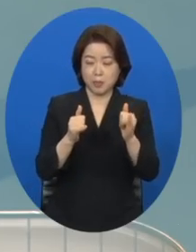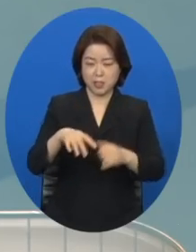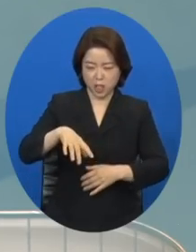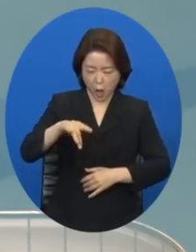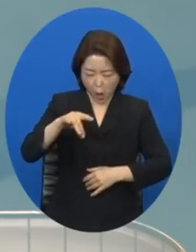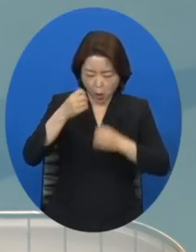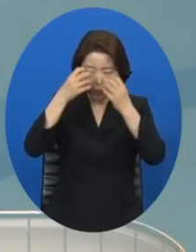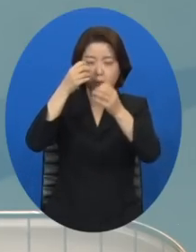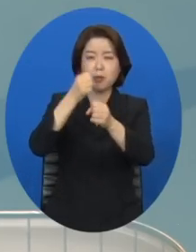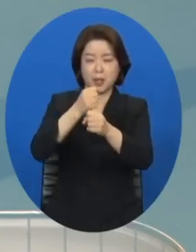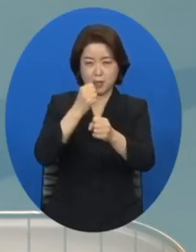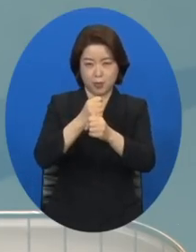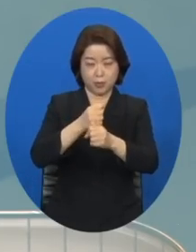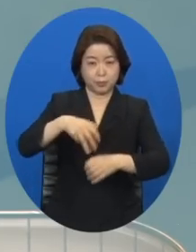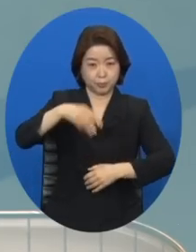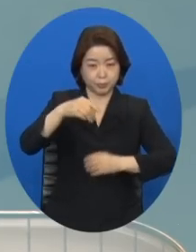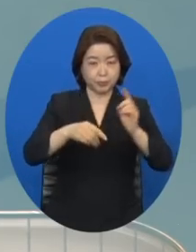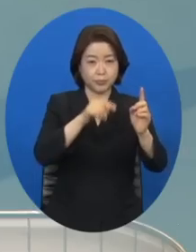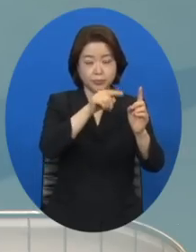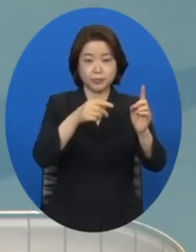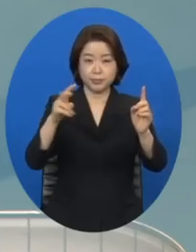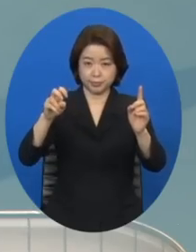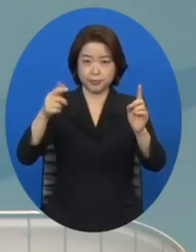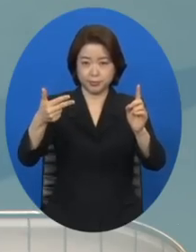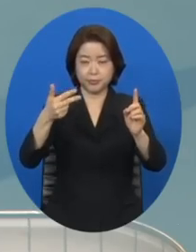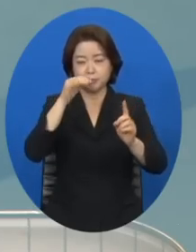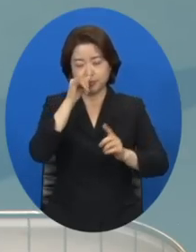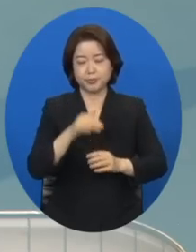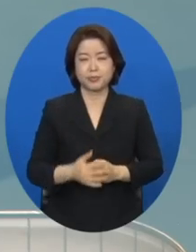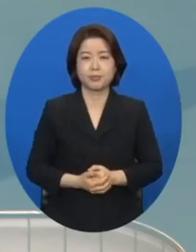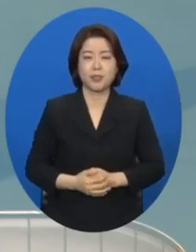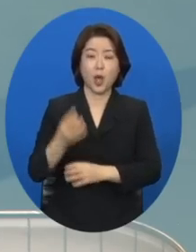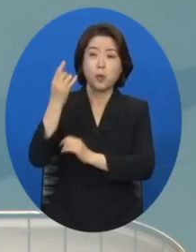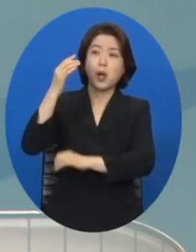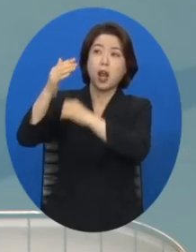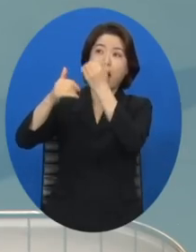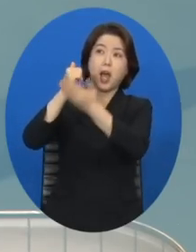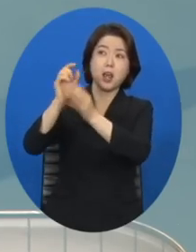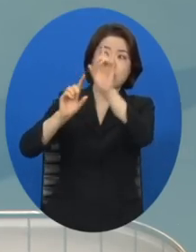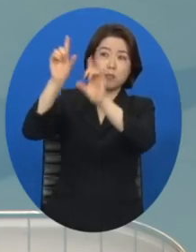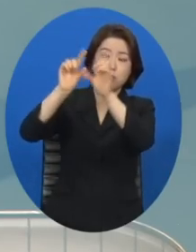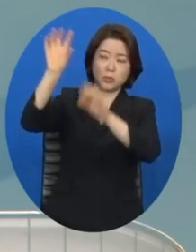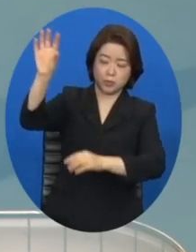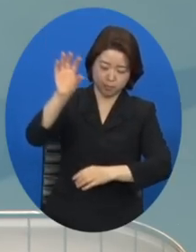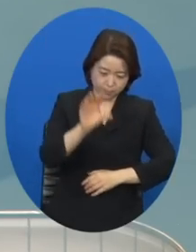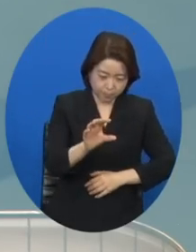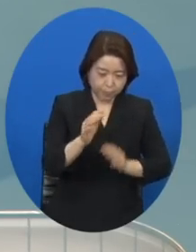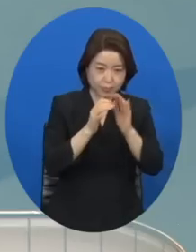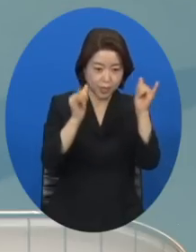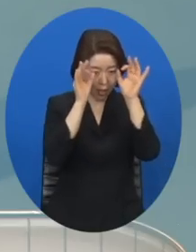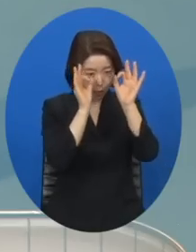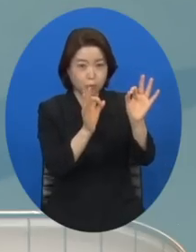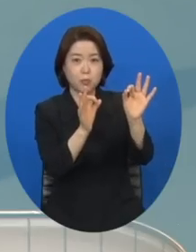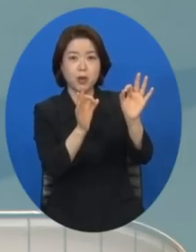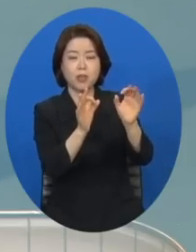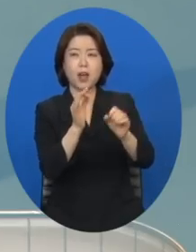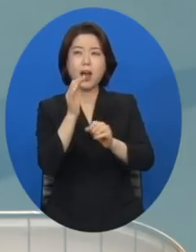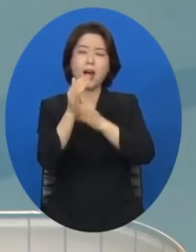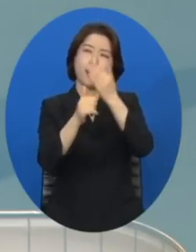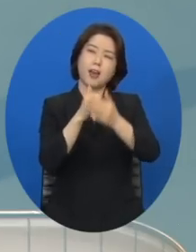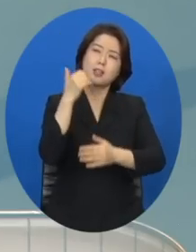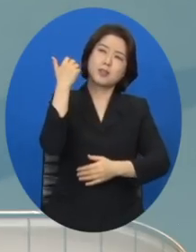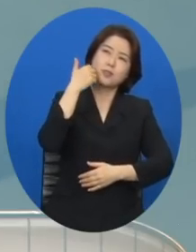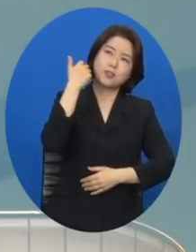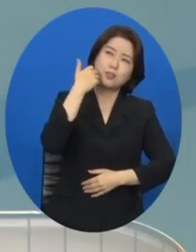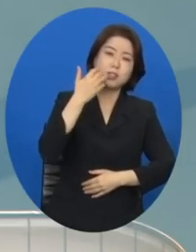창조하셨습니다 창세기 1장 27절이죠 그래서 본래 하나님의 형상 인간을 보면 하나님이 어떠한